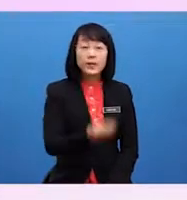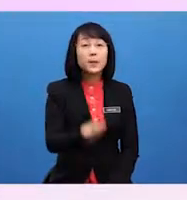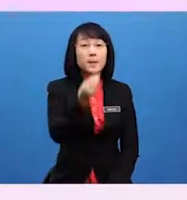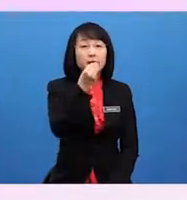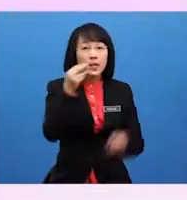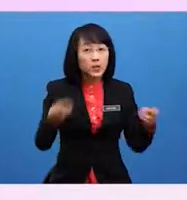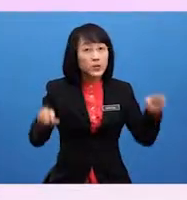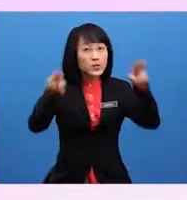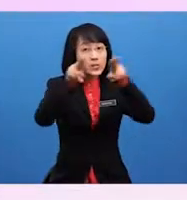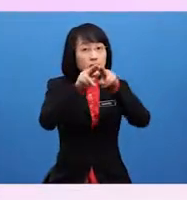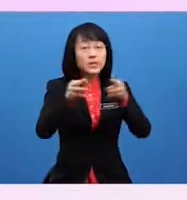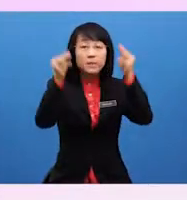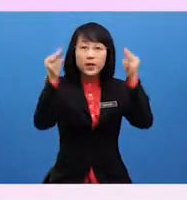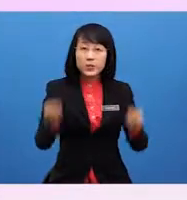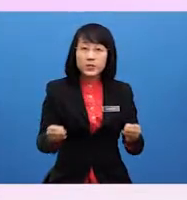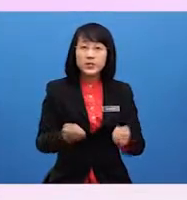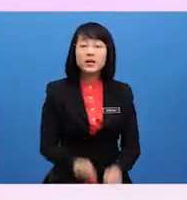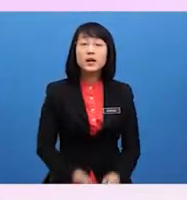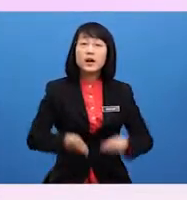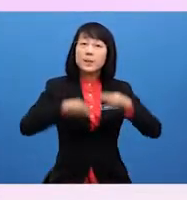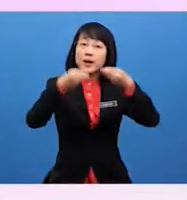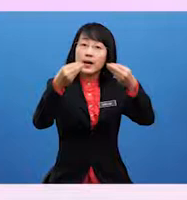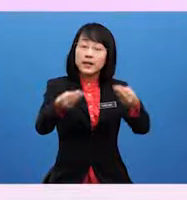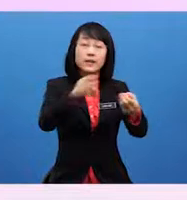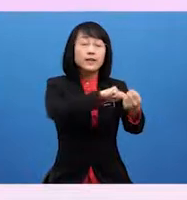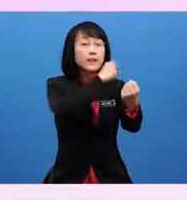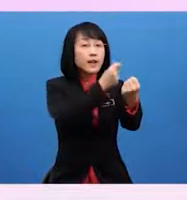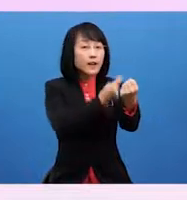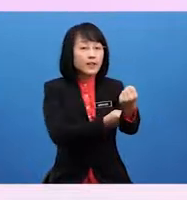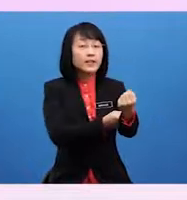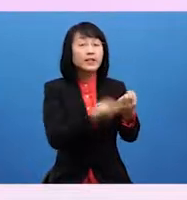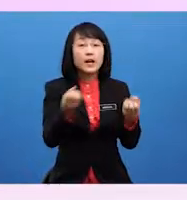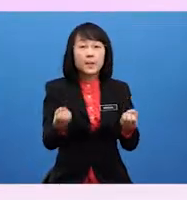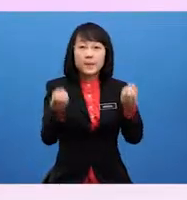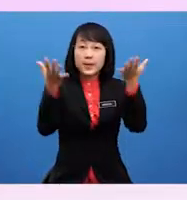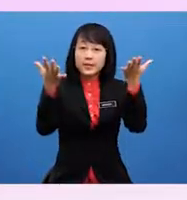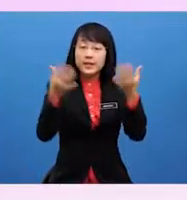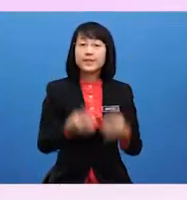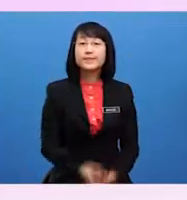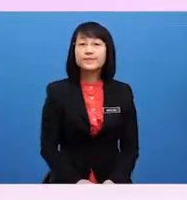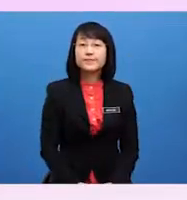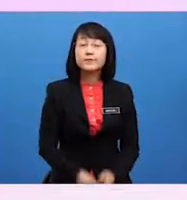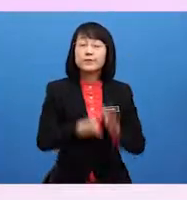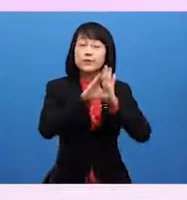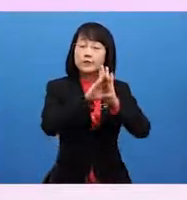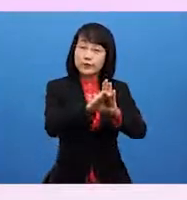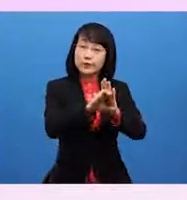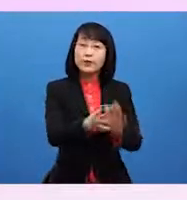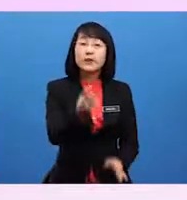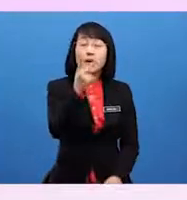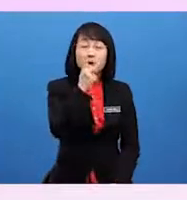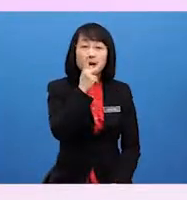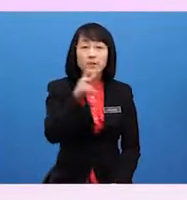manusia kerana karbohidrat membekalkan tenaga yang banyak. Contoh karbohidrat ialah